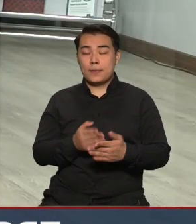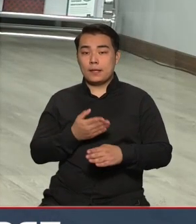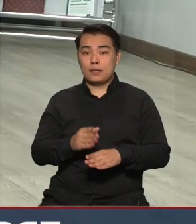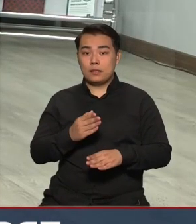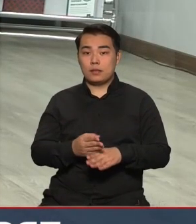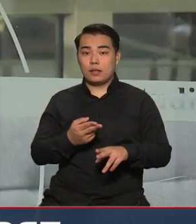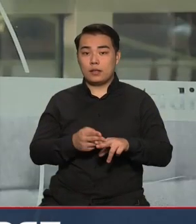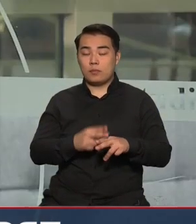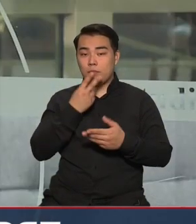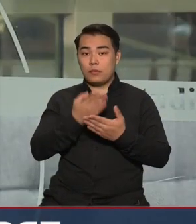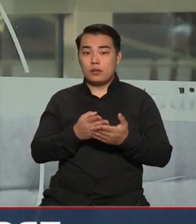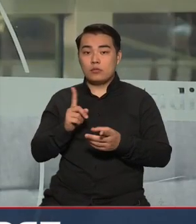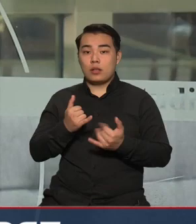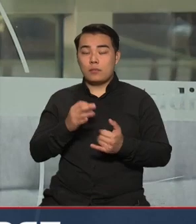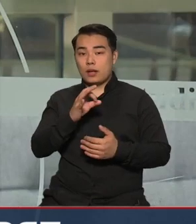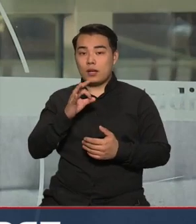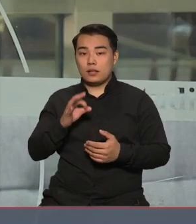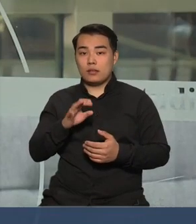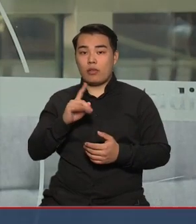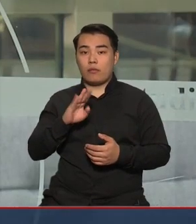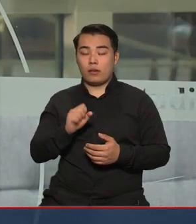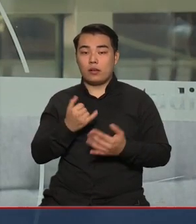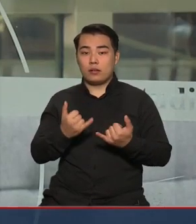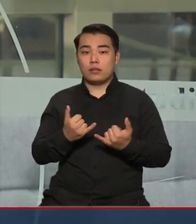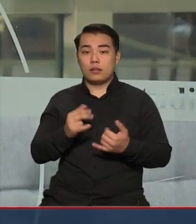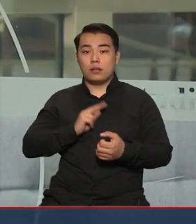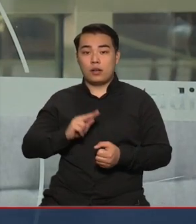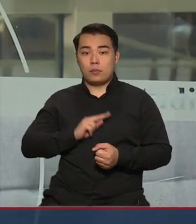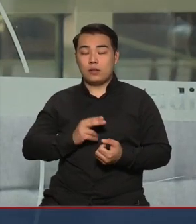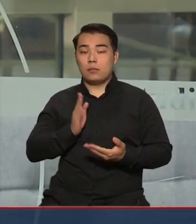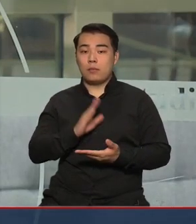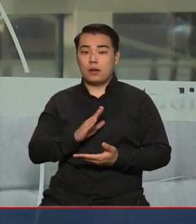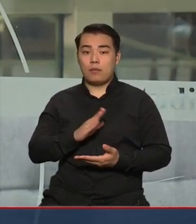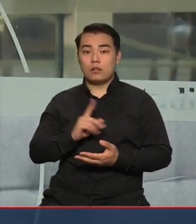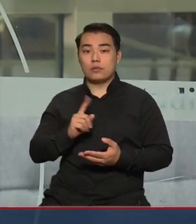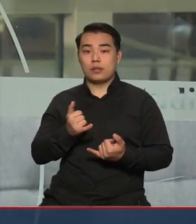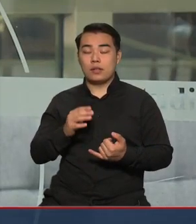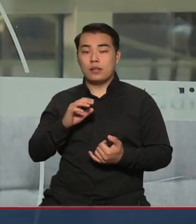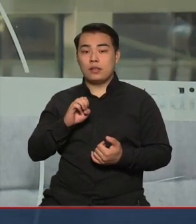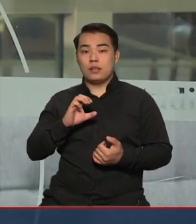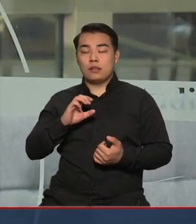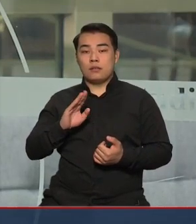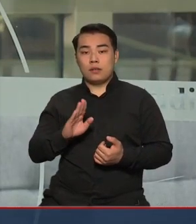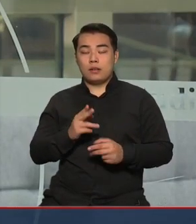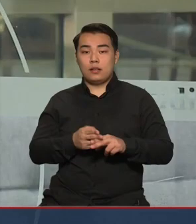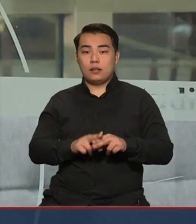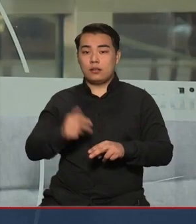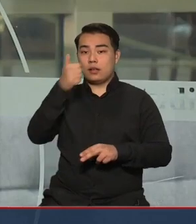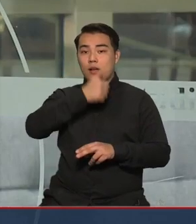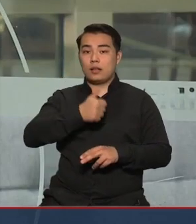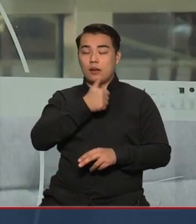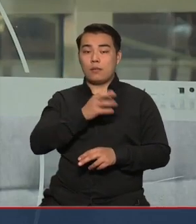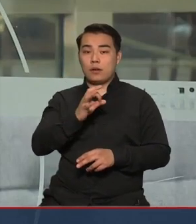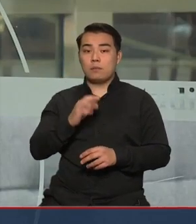кредитов вот этой категории. По процентной ставке сегодня действующие есть так называемая ГСВ, годовая эффективная ставка.